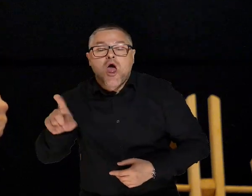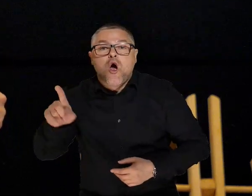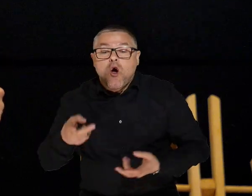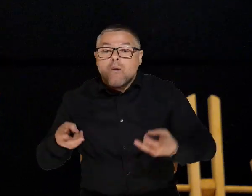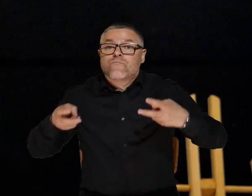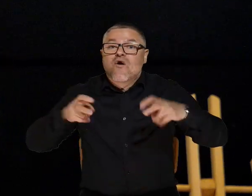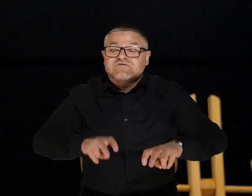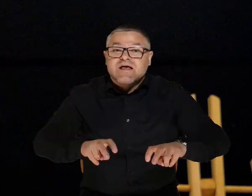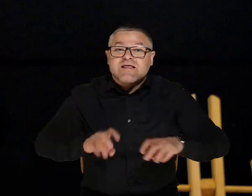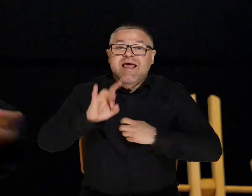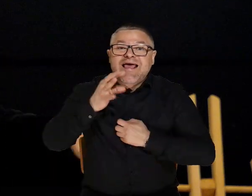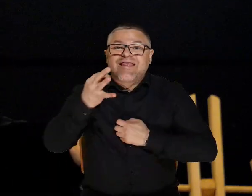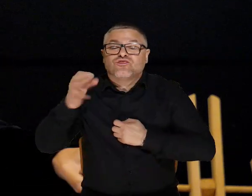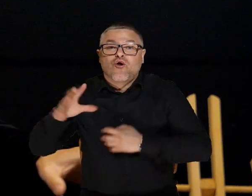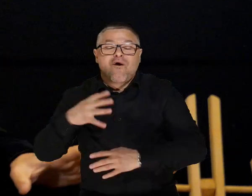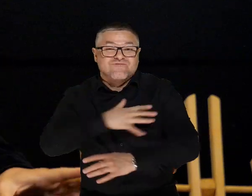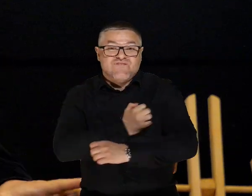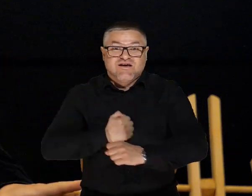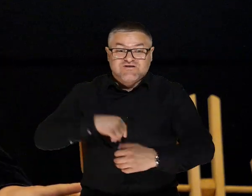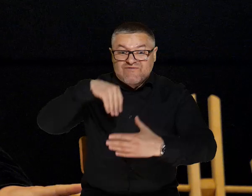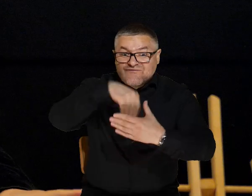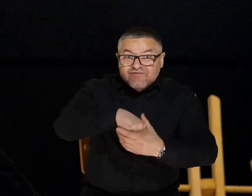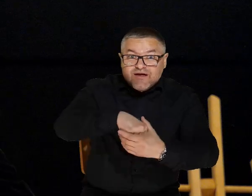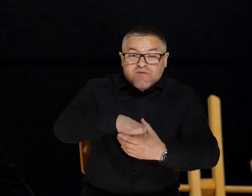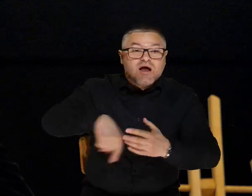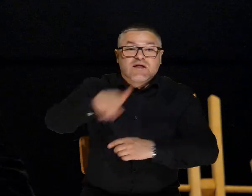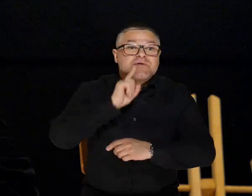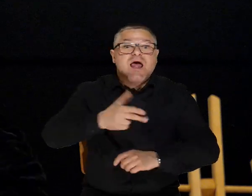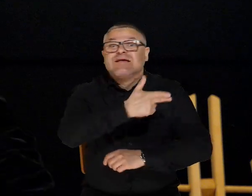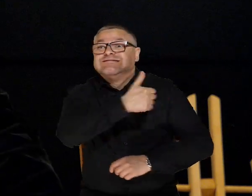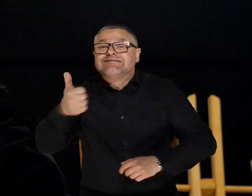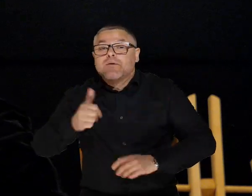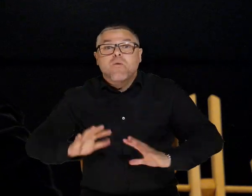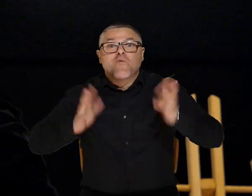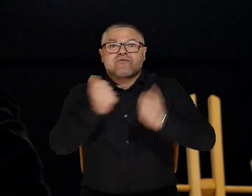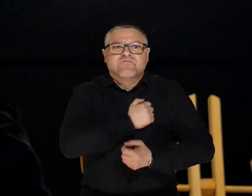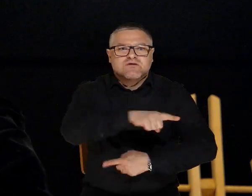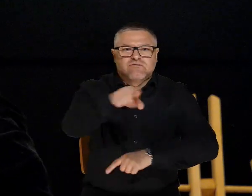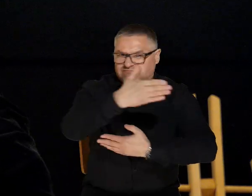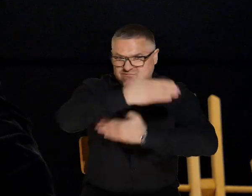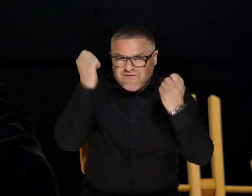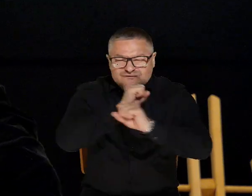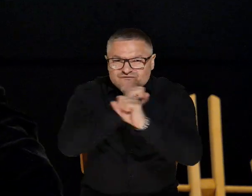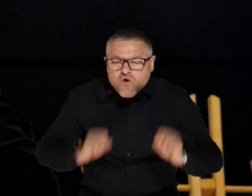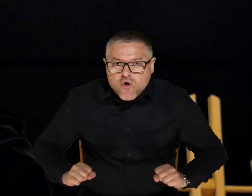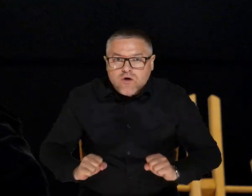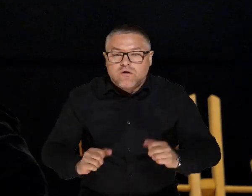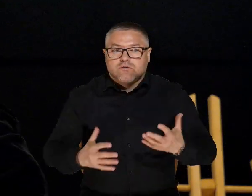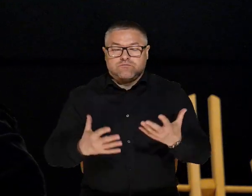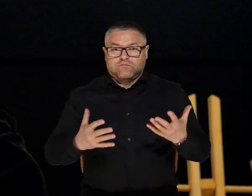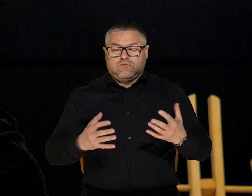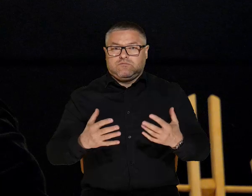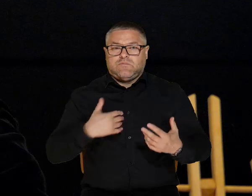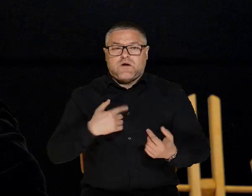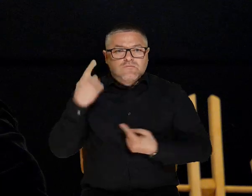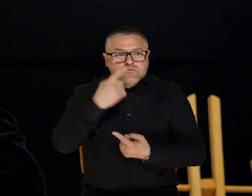Warszawskim. I że oni, i nikt w tej grupie nie wiedział o Powstaniu Warszawskim. I wtedy sobie pomyślałem, ojej, no to jest jakiś duży problem. To